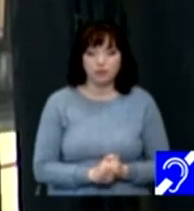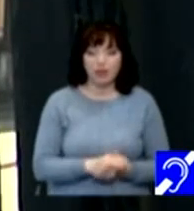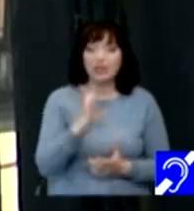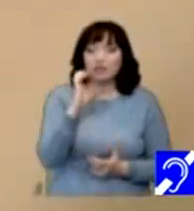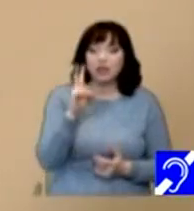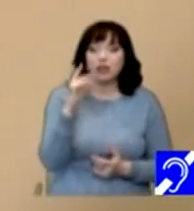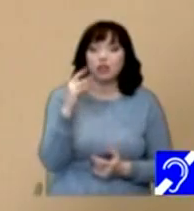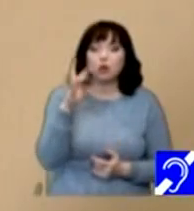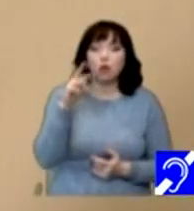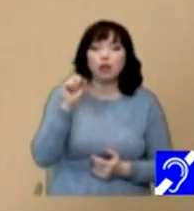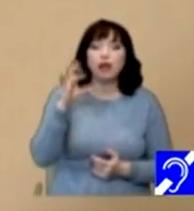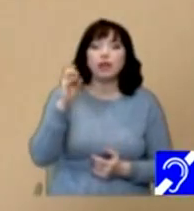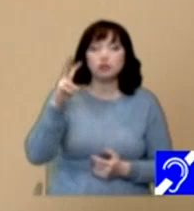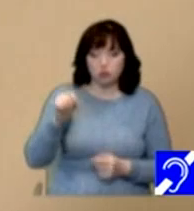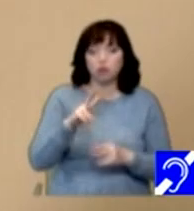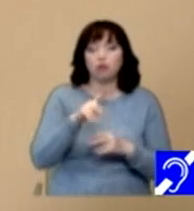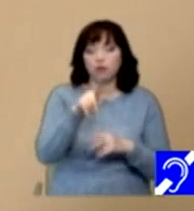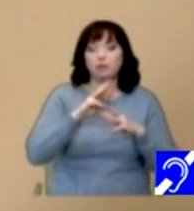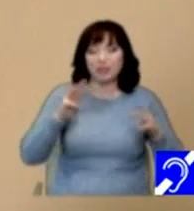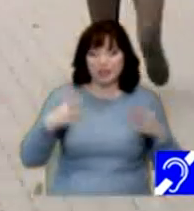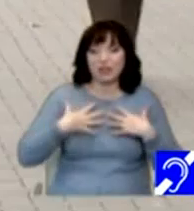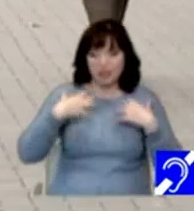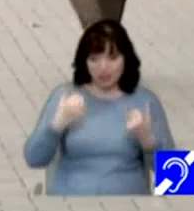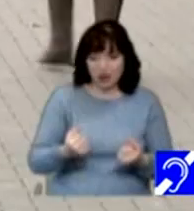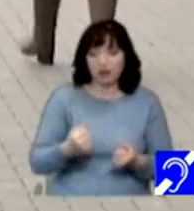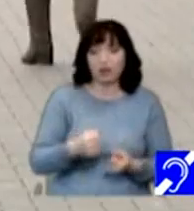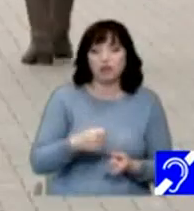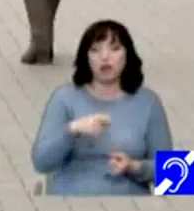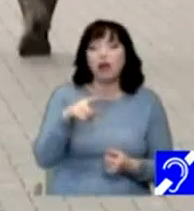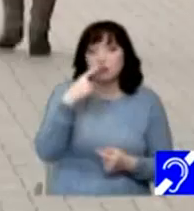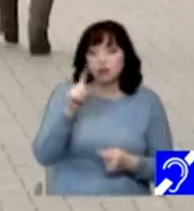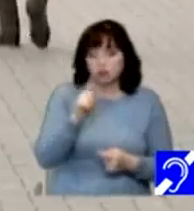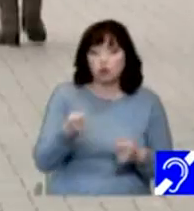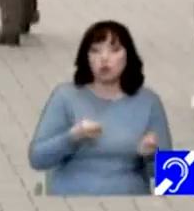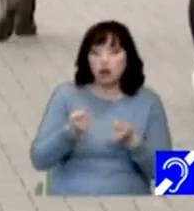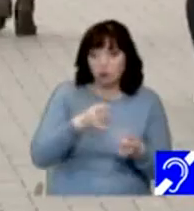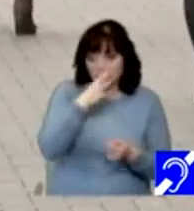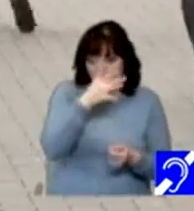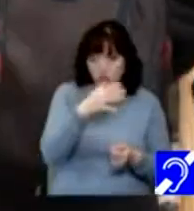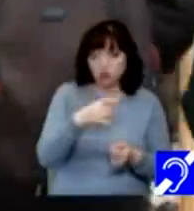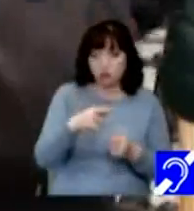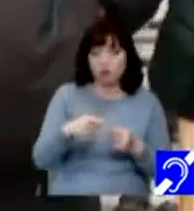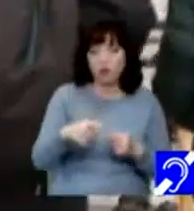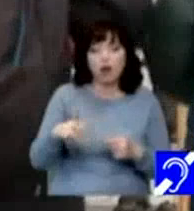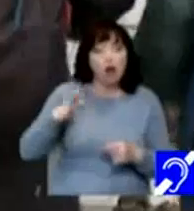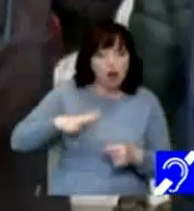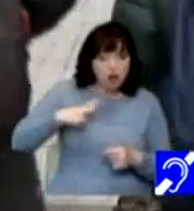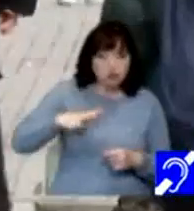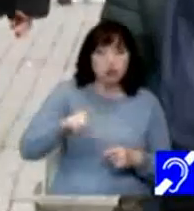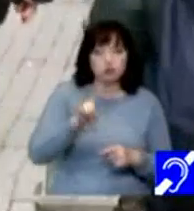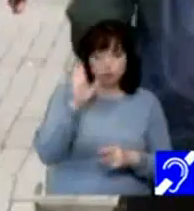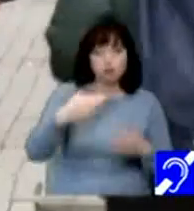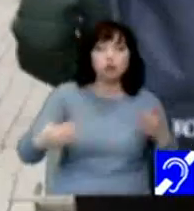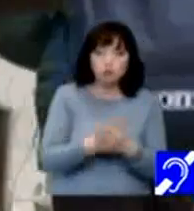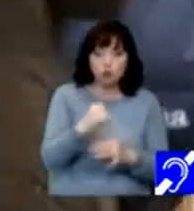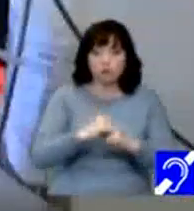Svetlana Nicolaescu, secretar de stat al Ministerului Sănătății, a declarat că autoritățile de la Chișinău anticipează un nou val de infectări în